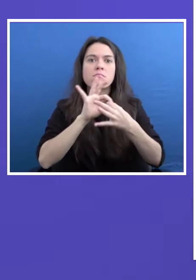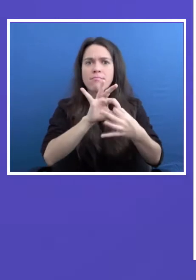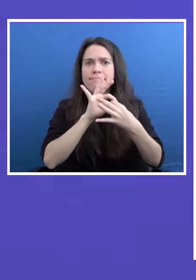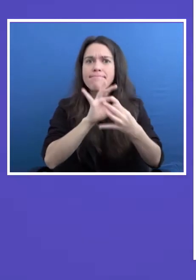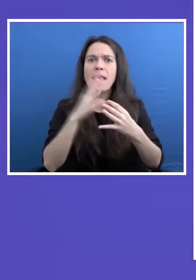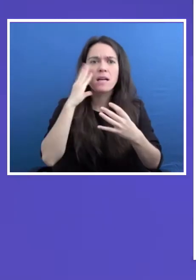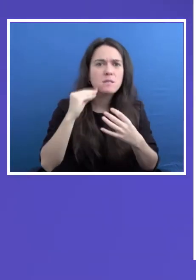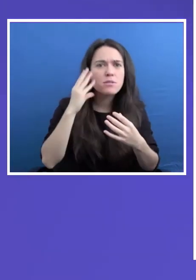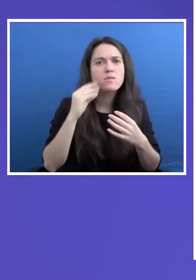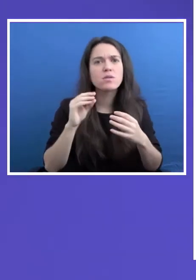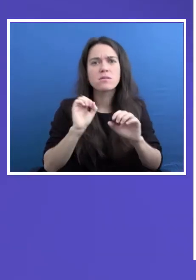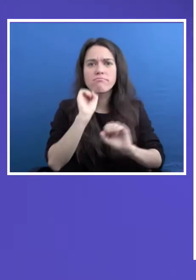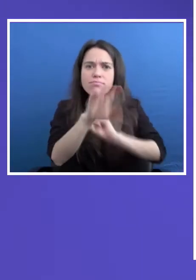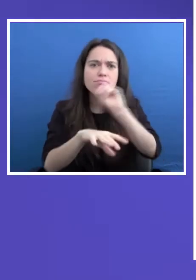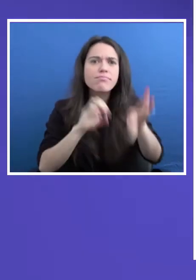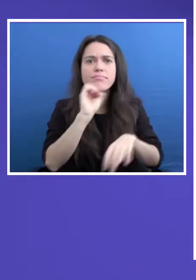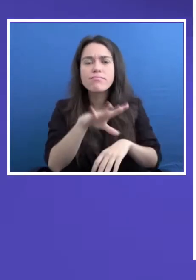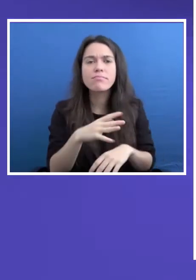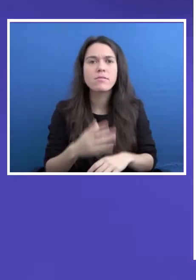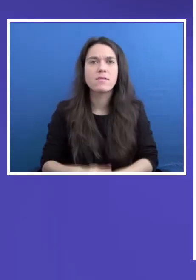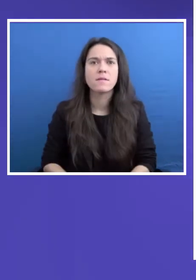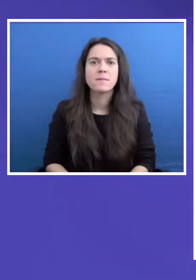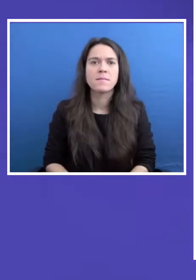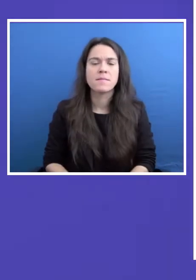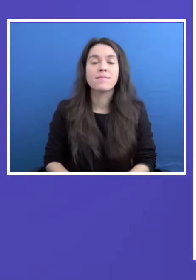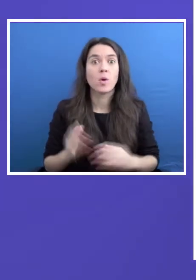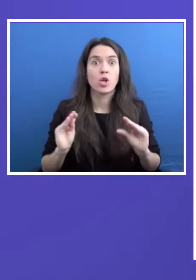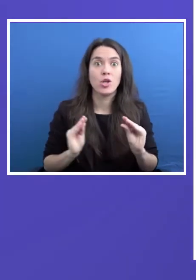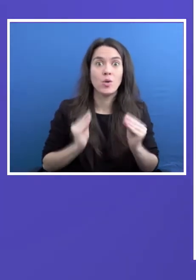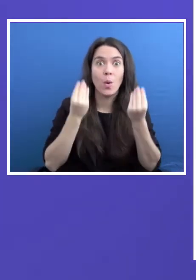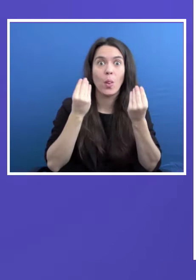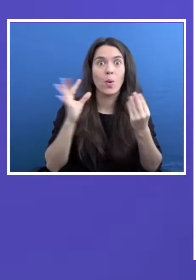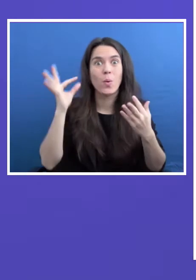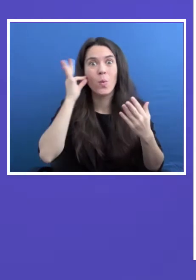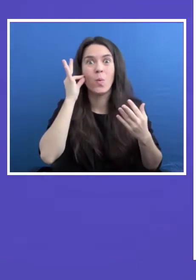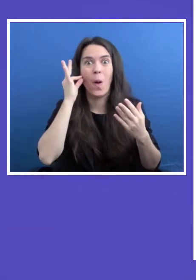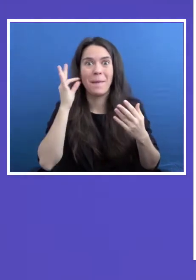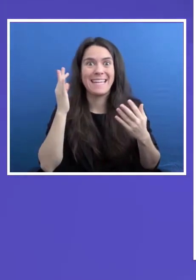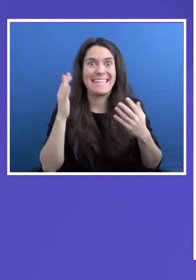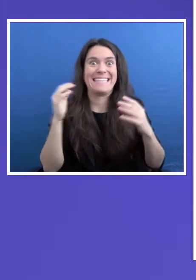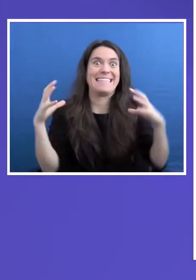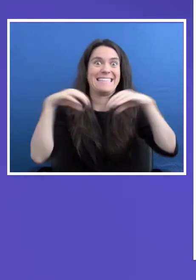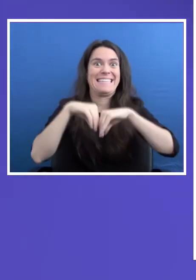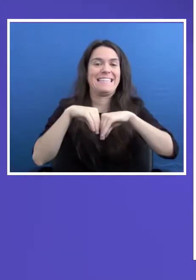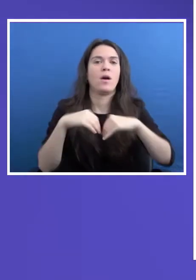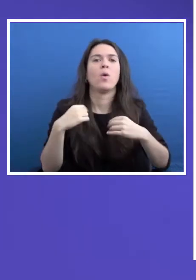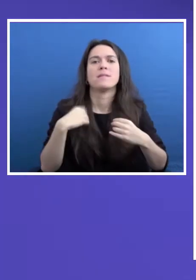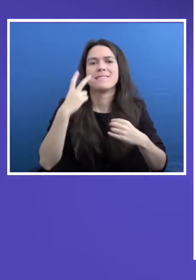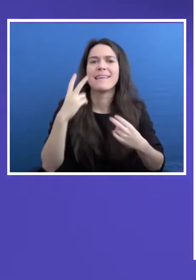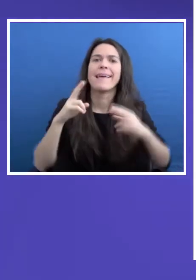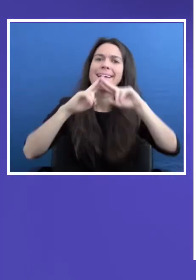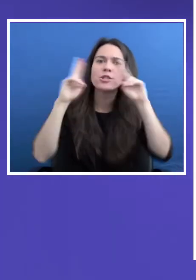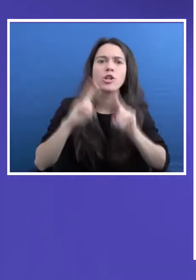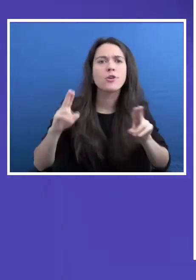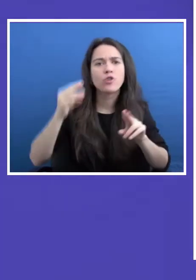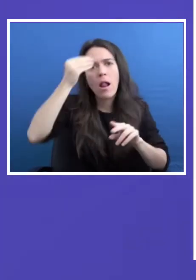بيجوا عندنا مصر وبيشوفوا الصوره على ارض الواقع بيقولوا صح لدولهم. فلو ده توسع وبقى على مستوى الدول عالميا، يعني